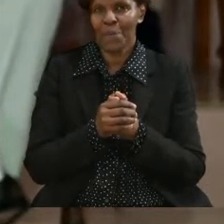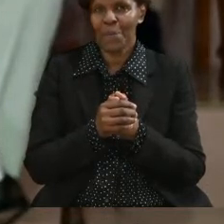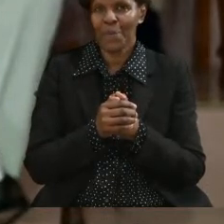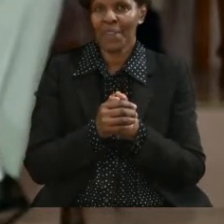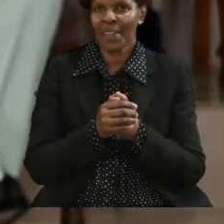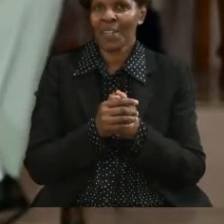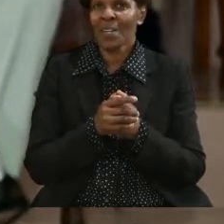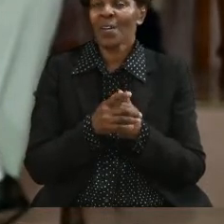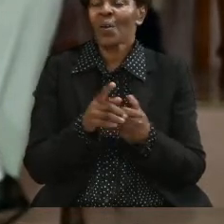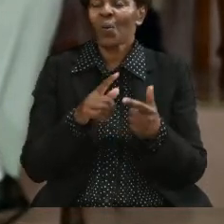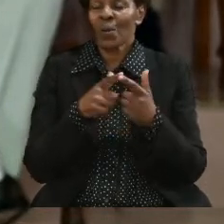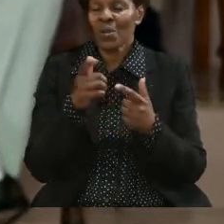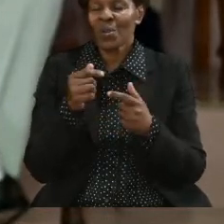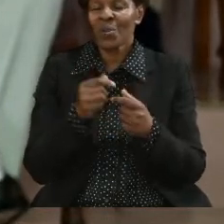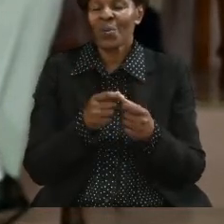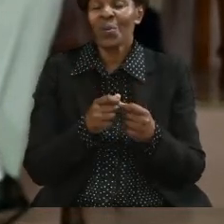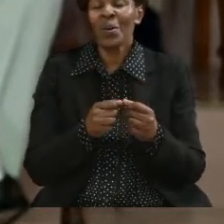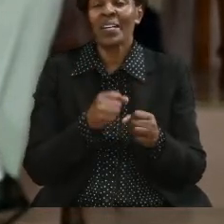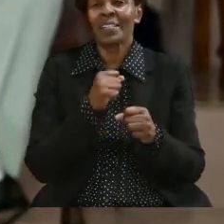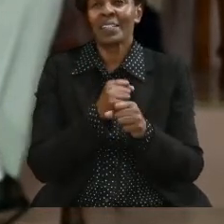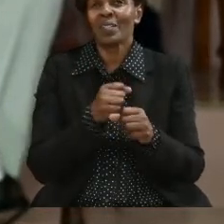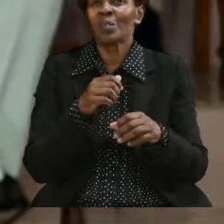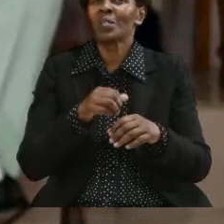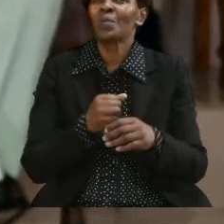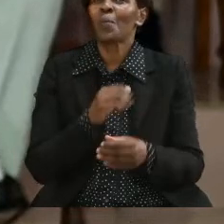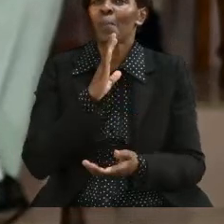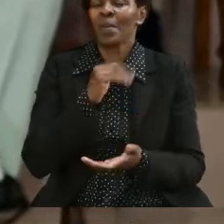warũngwo kenaga nĩ ũrĩteithĩkaga